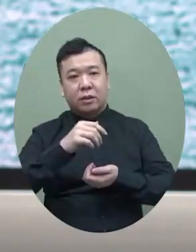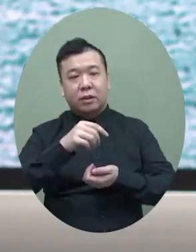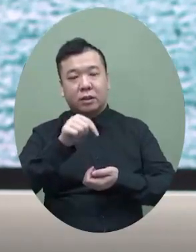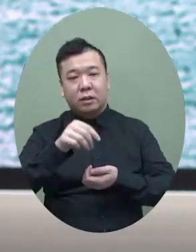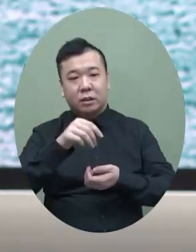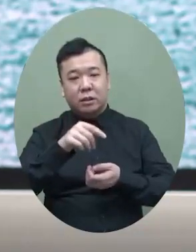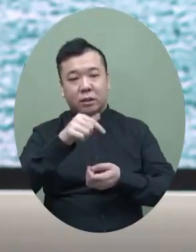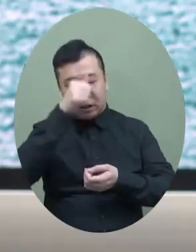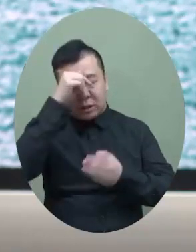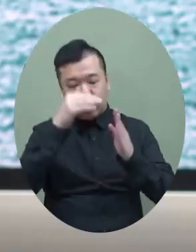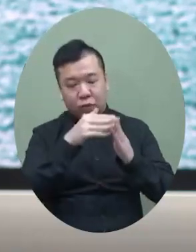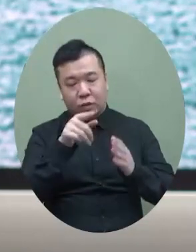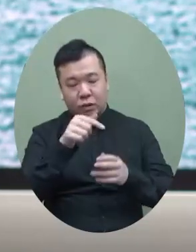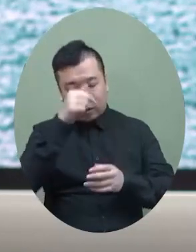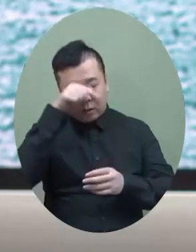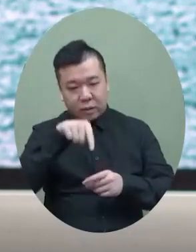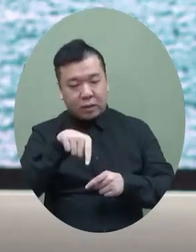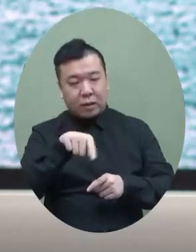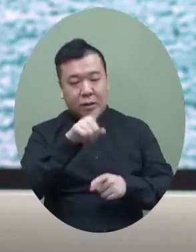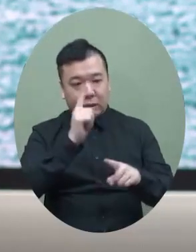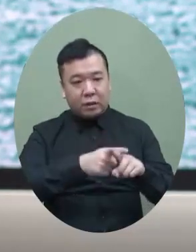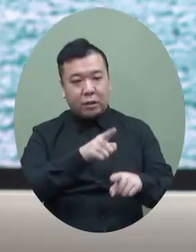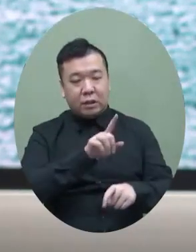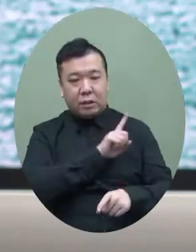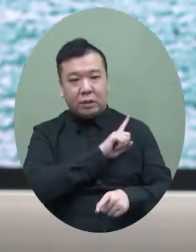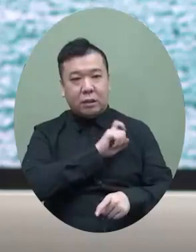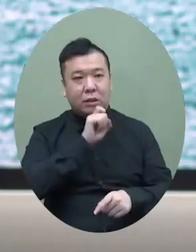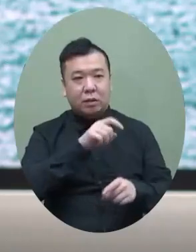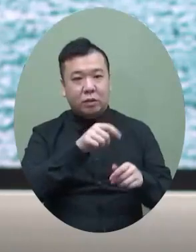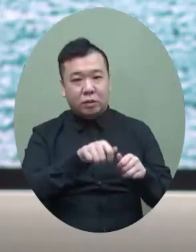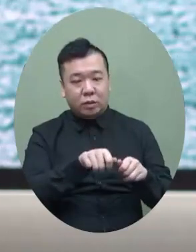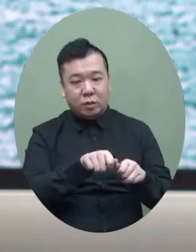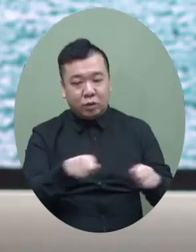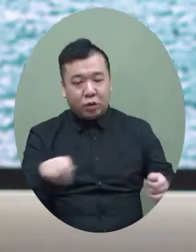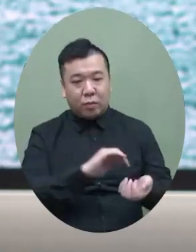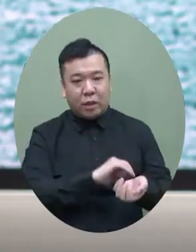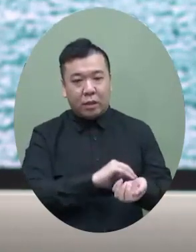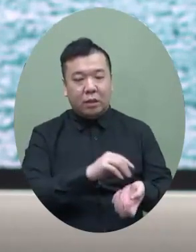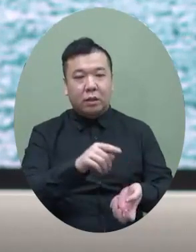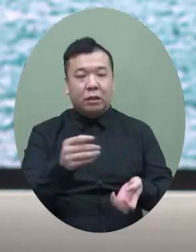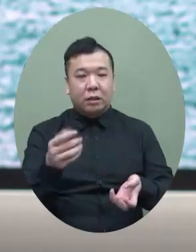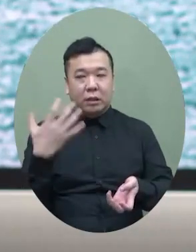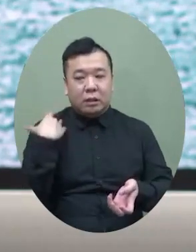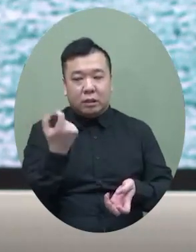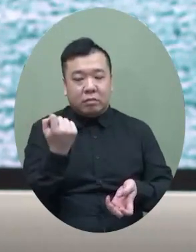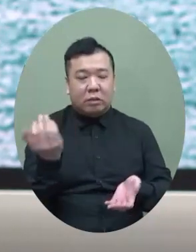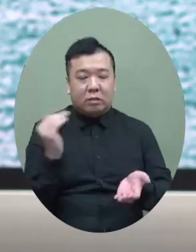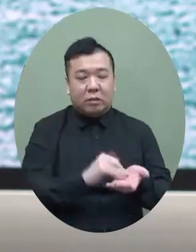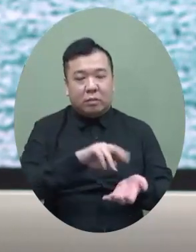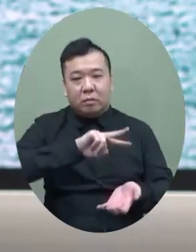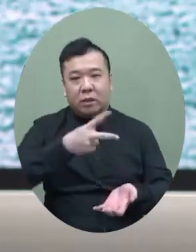療。而病人本身是有長期病患，近日情況轉差，在昨日的下午1點離